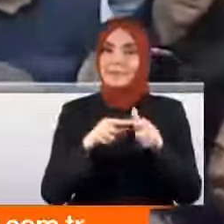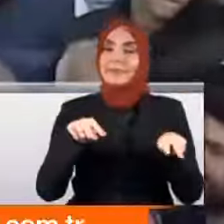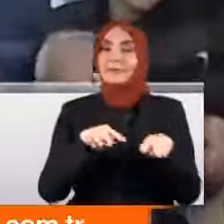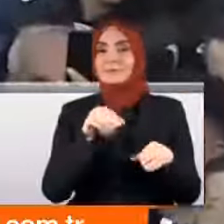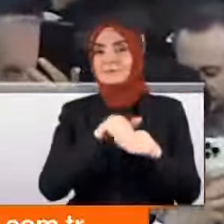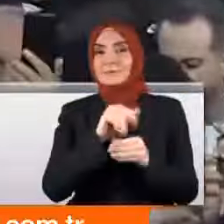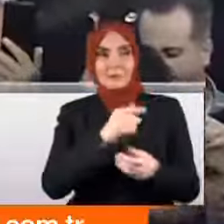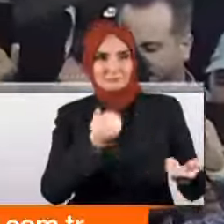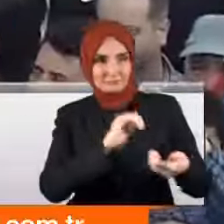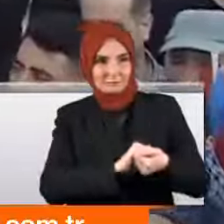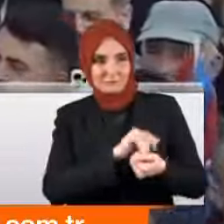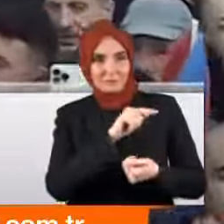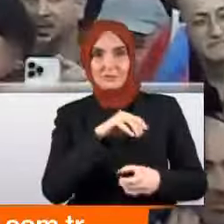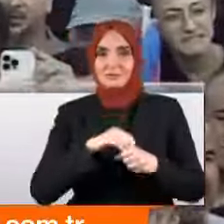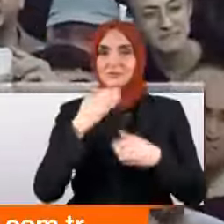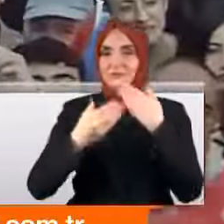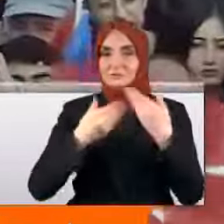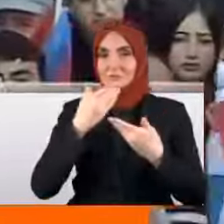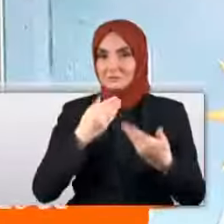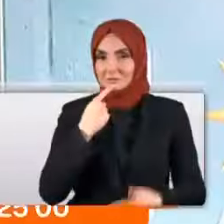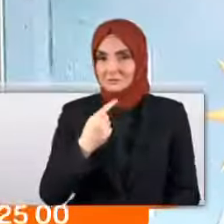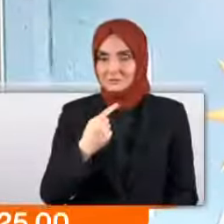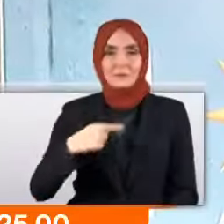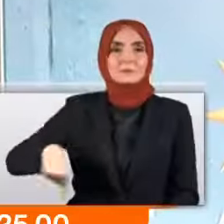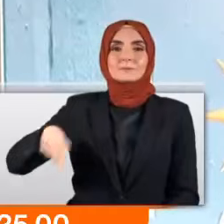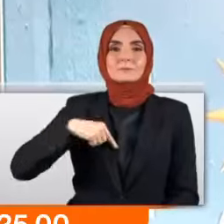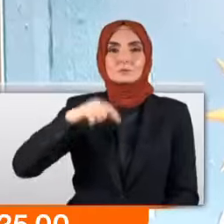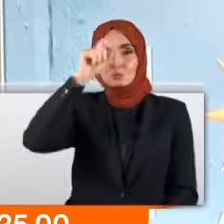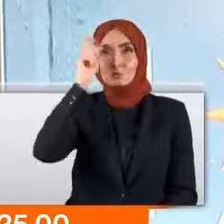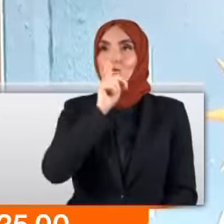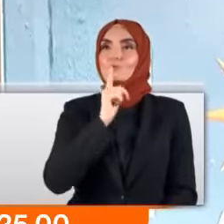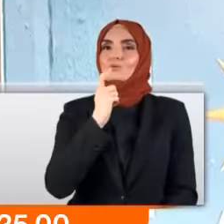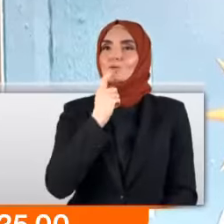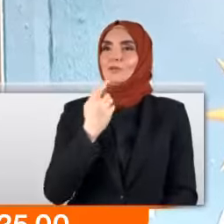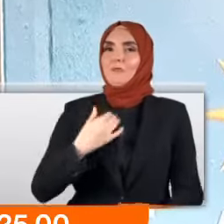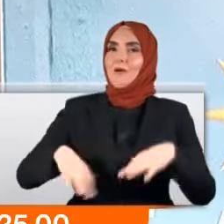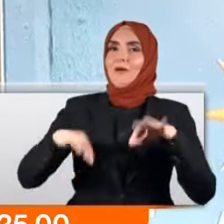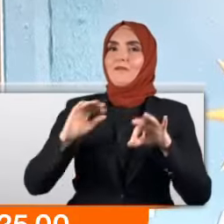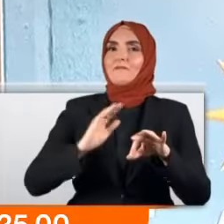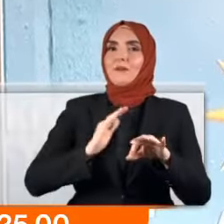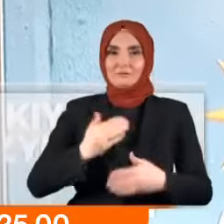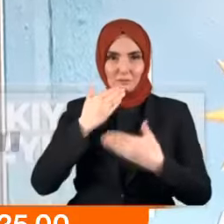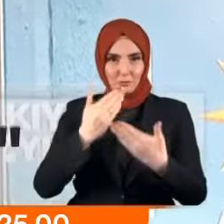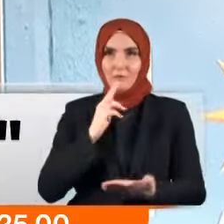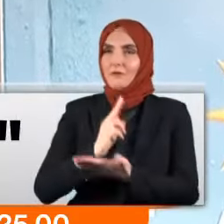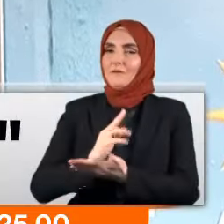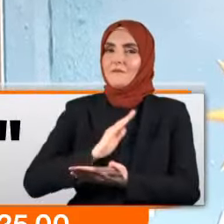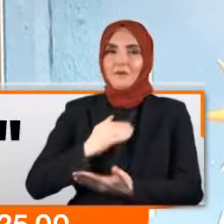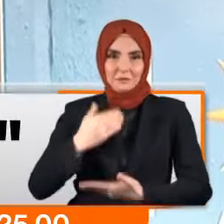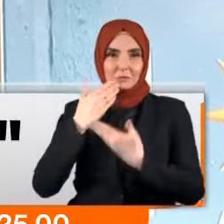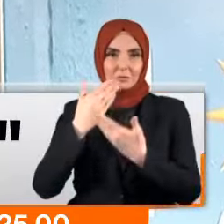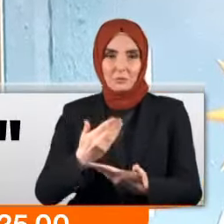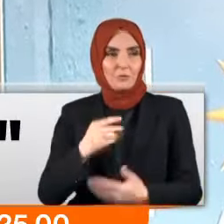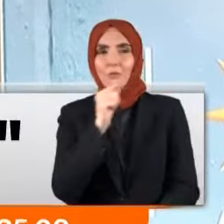Biz Türkiye 100 yılı diyoruz, hazırız diyoruz, kararlıyız diyoruz. Onlar